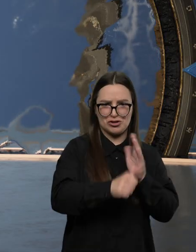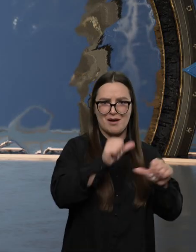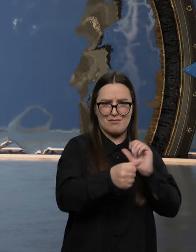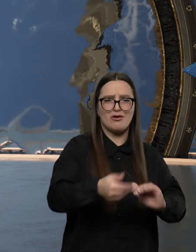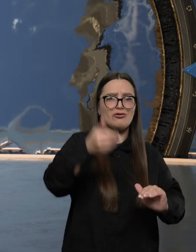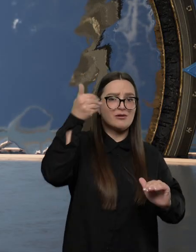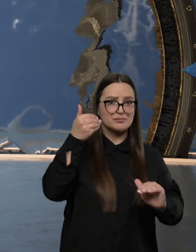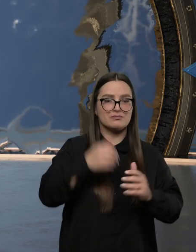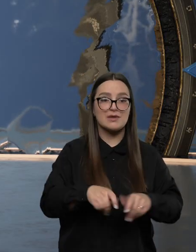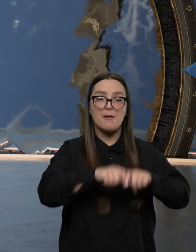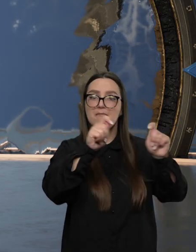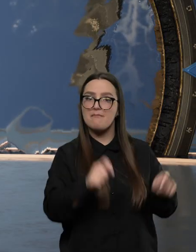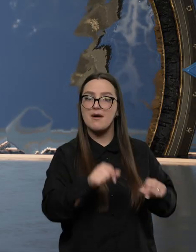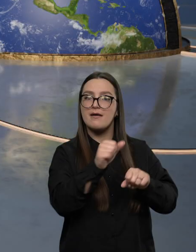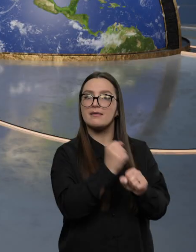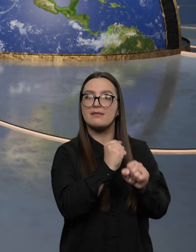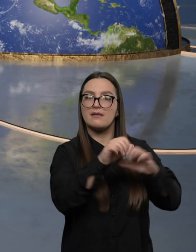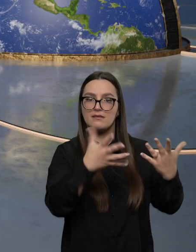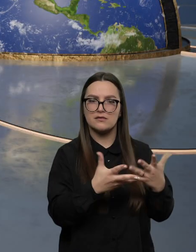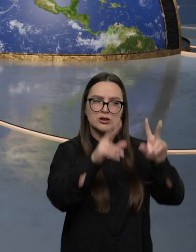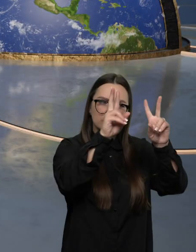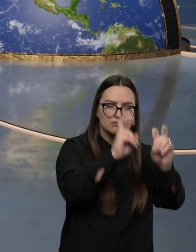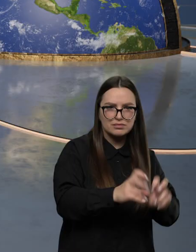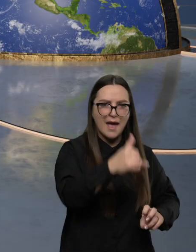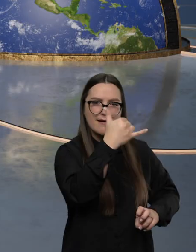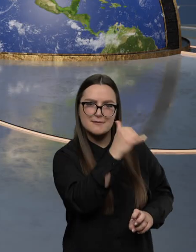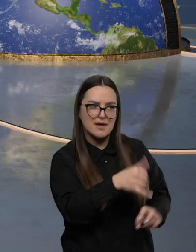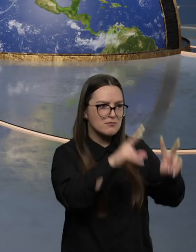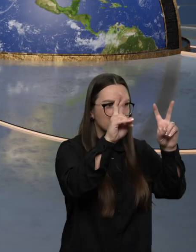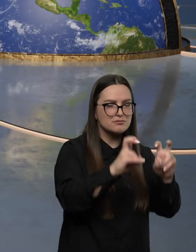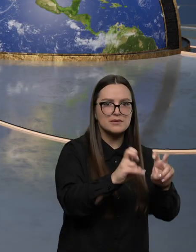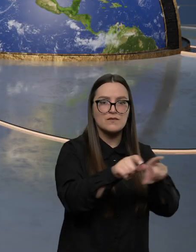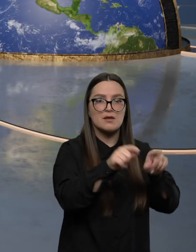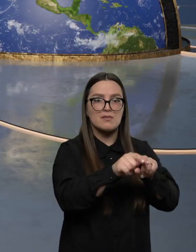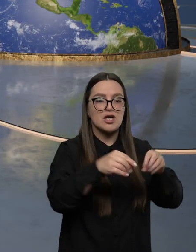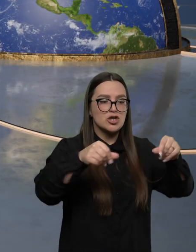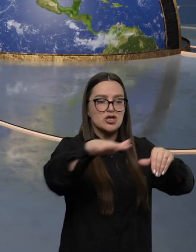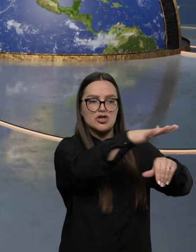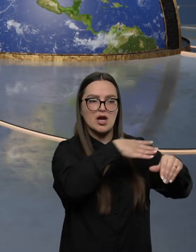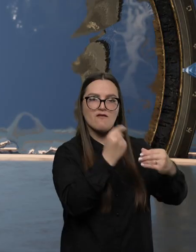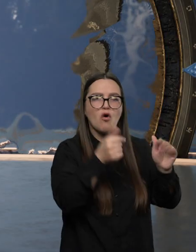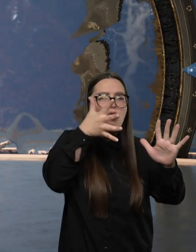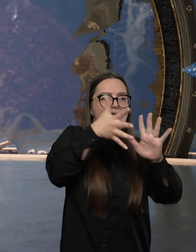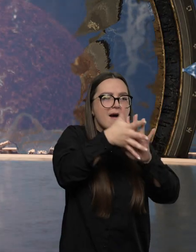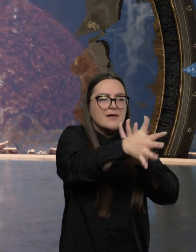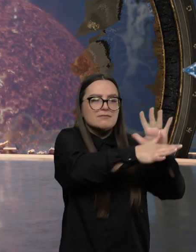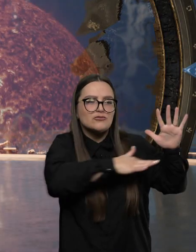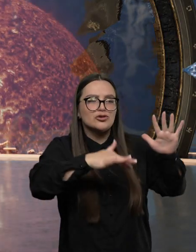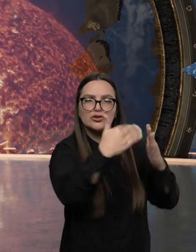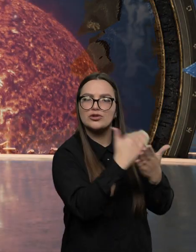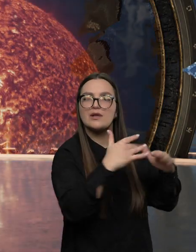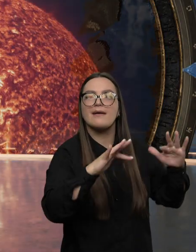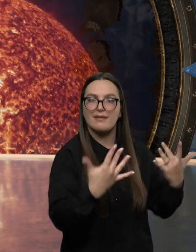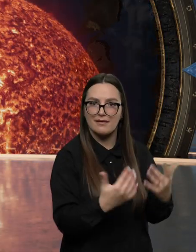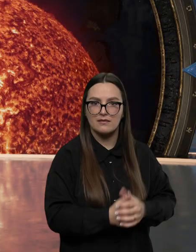nuo eksperimentų, tyriant Žemę supančią radiaciją. O plazma